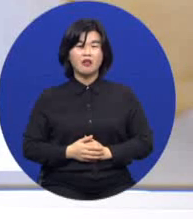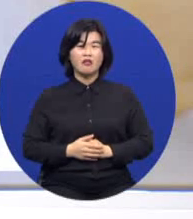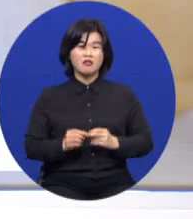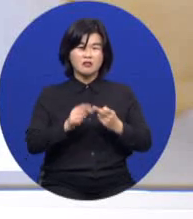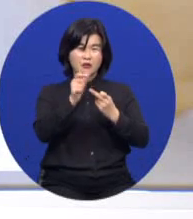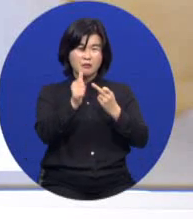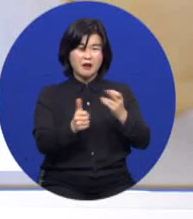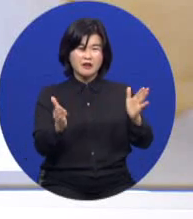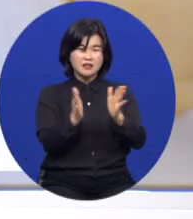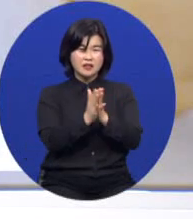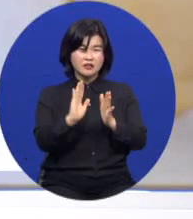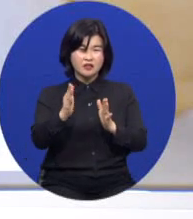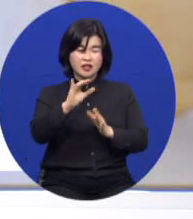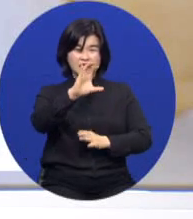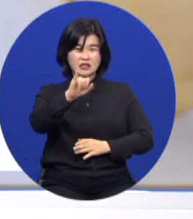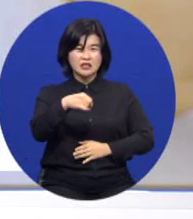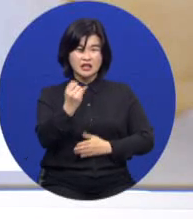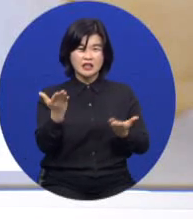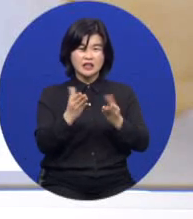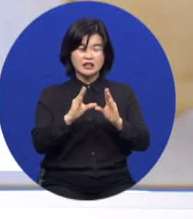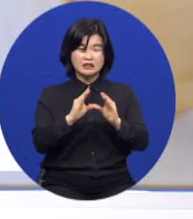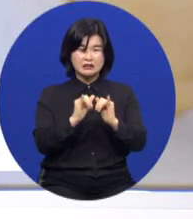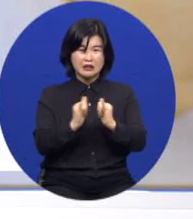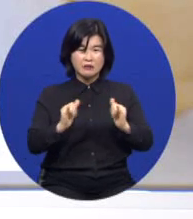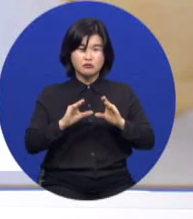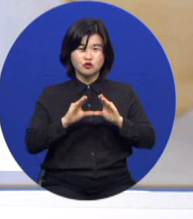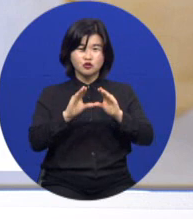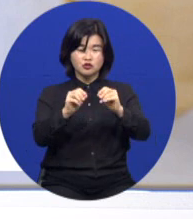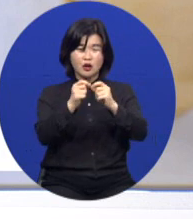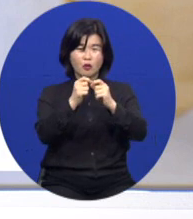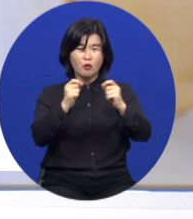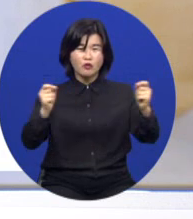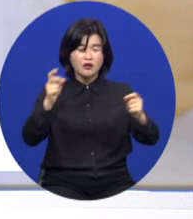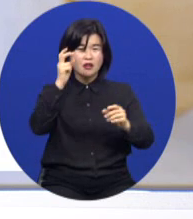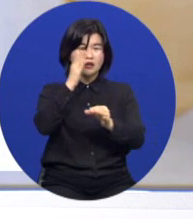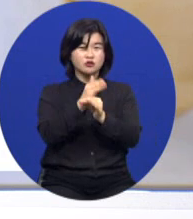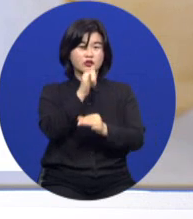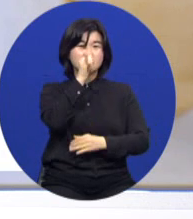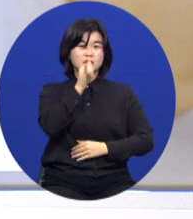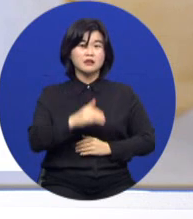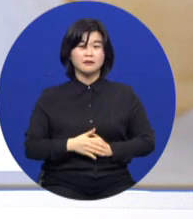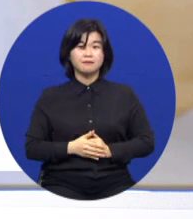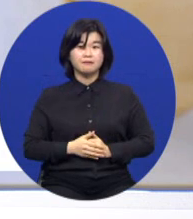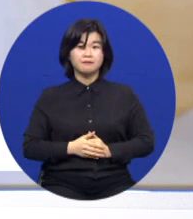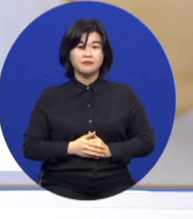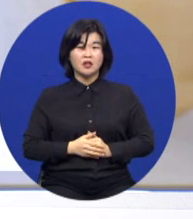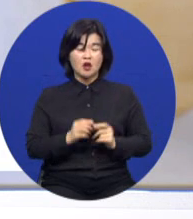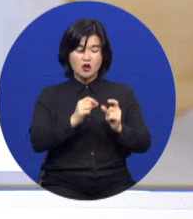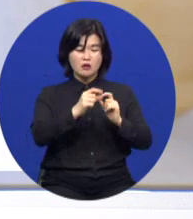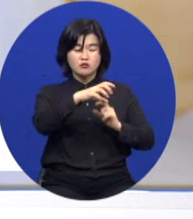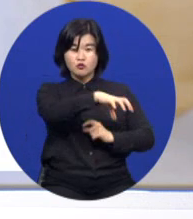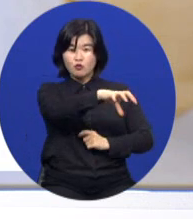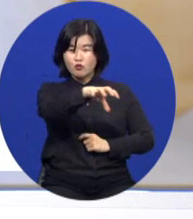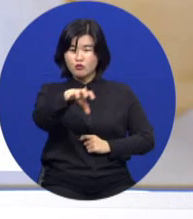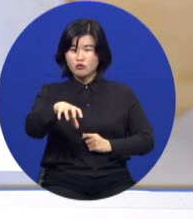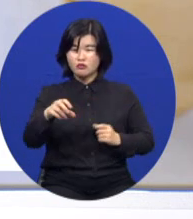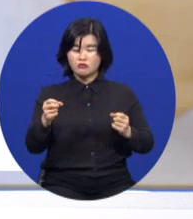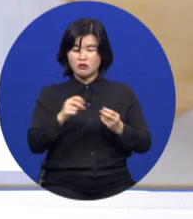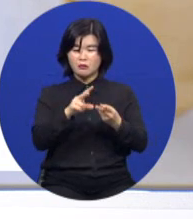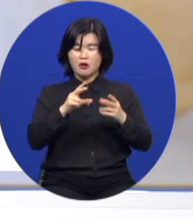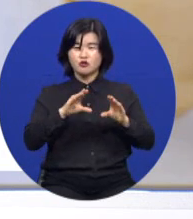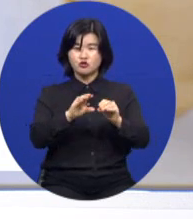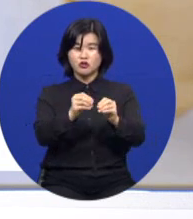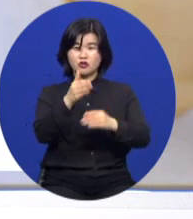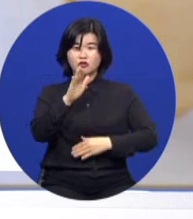지난달 말부터 시작된 CJ대한통운 택배노조의 파업이 장기화될 조짐을 보이고 있습니다. 일부 지역에서는 택배 배송이